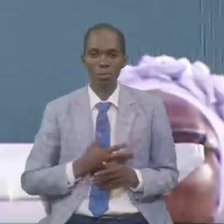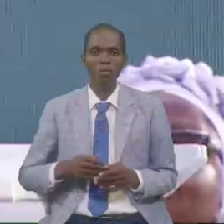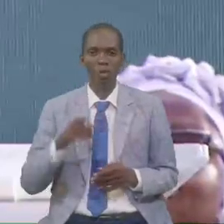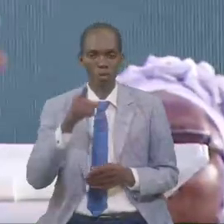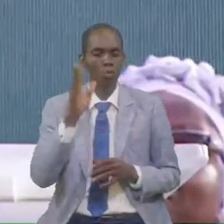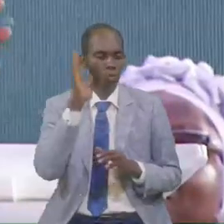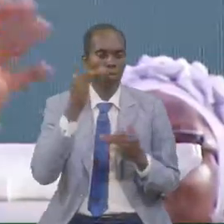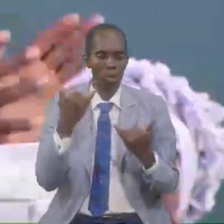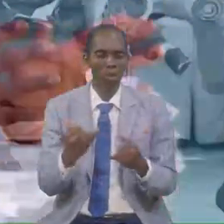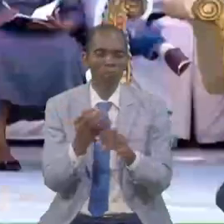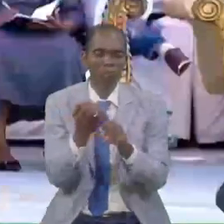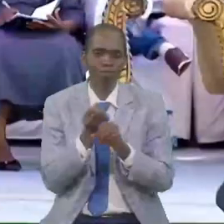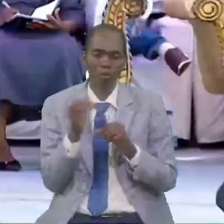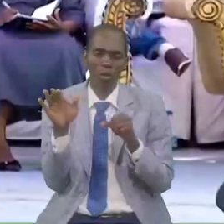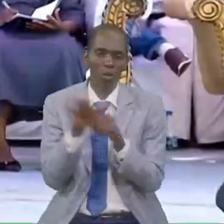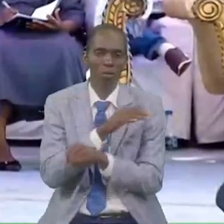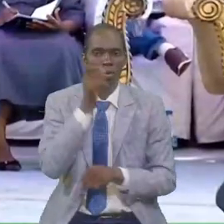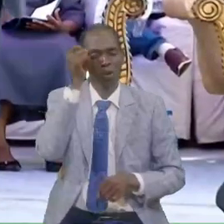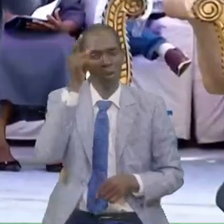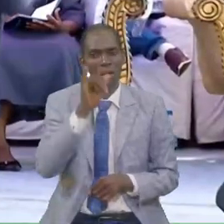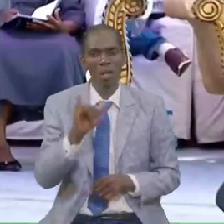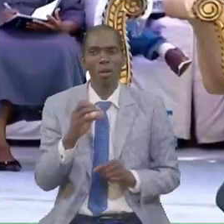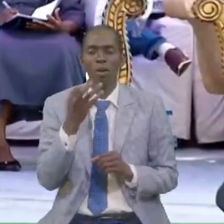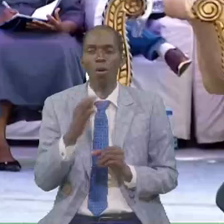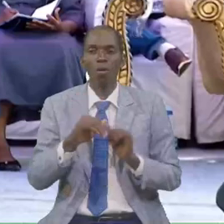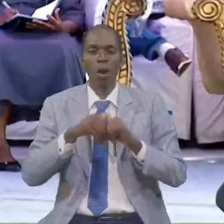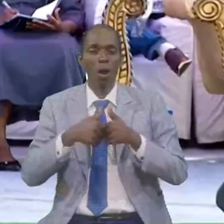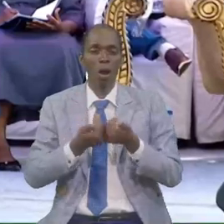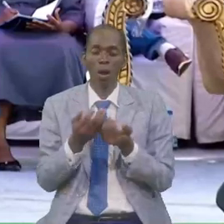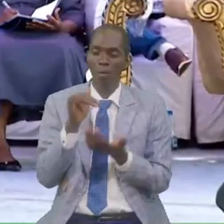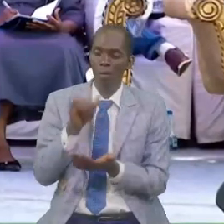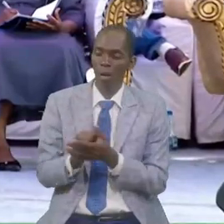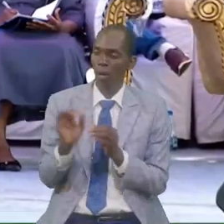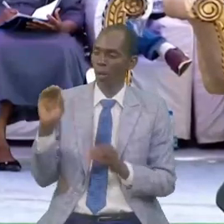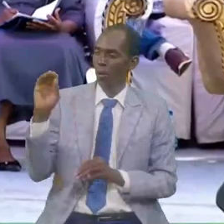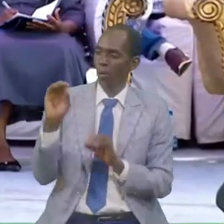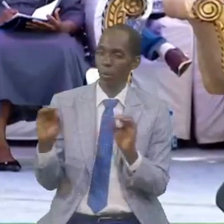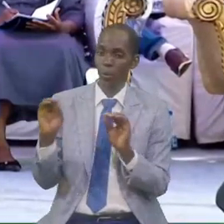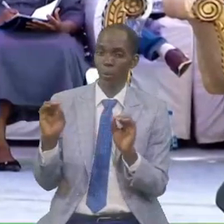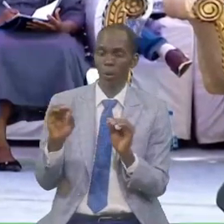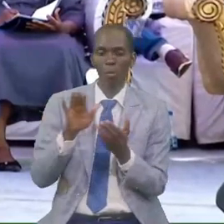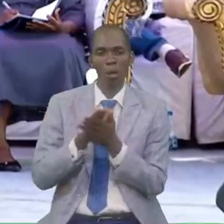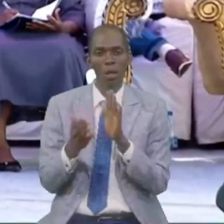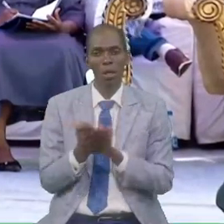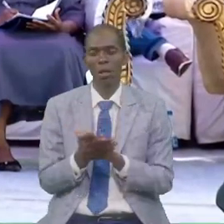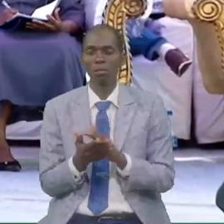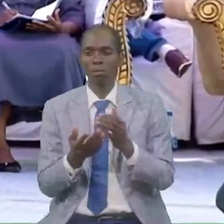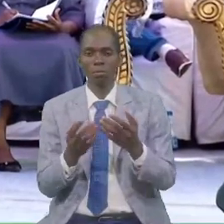Et à la fin, vous aurez la compréhension de comment le zéro devient un